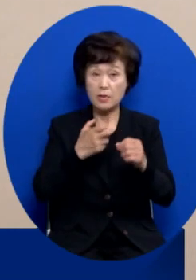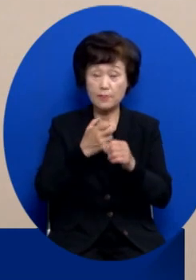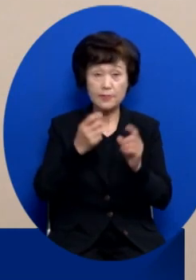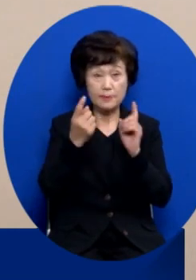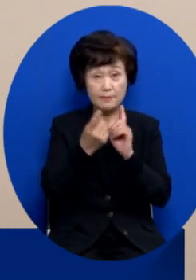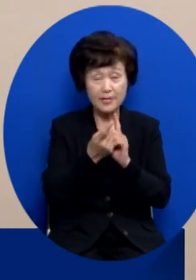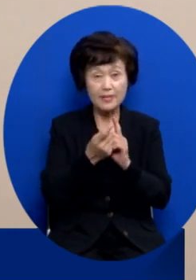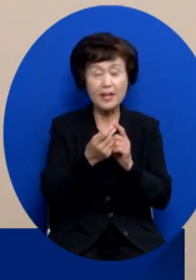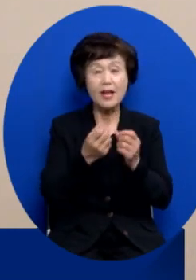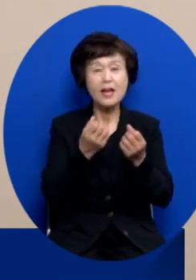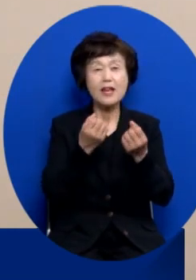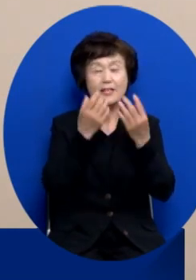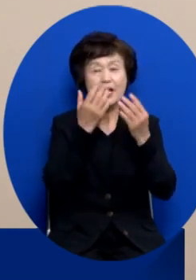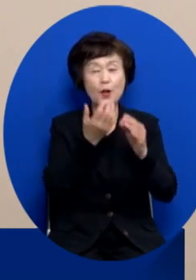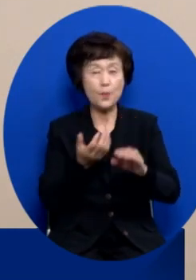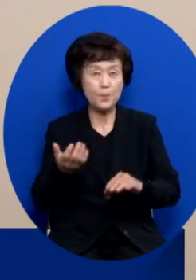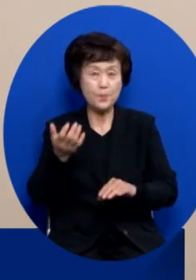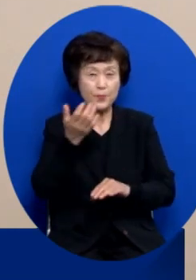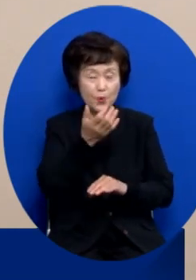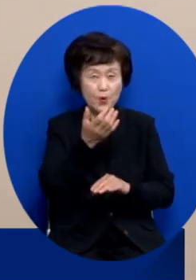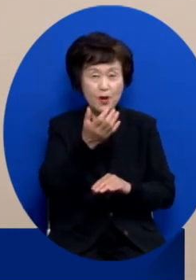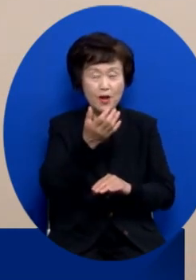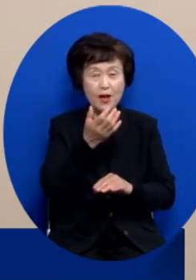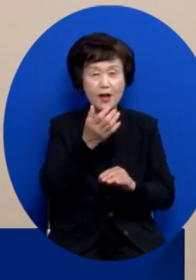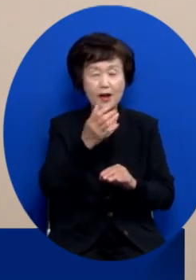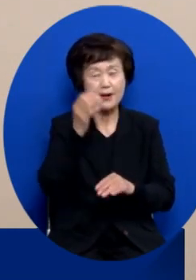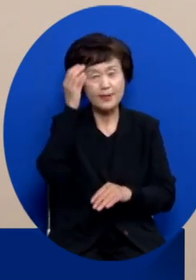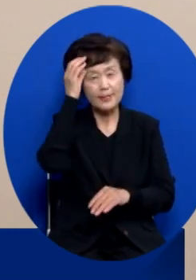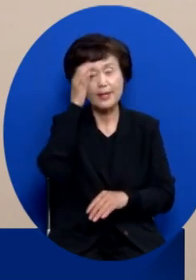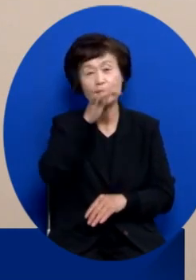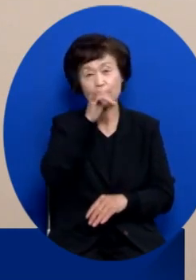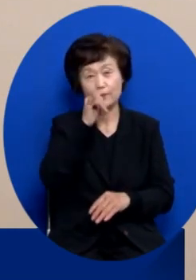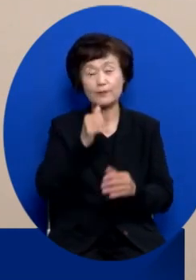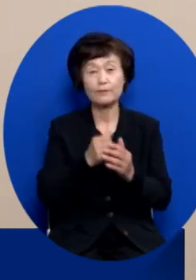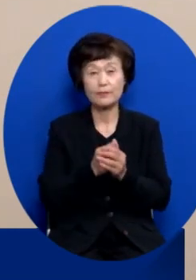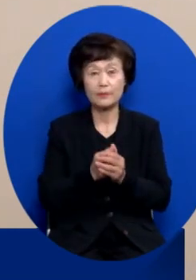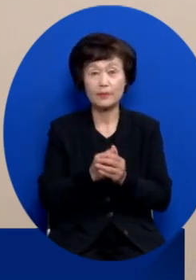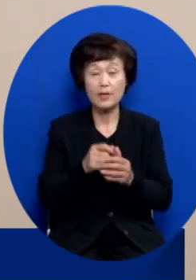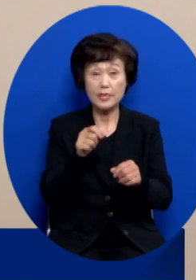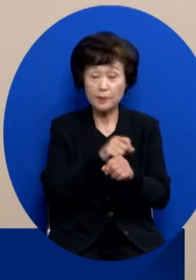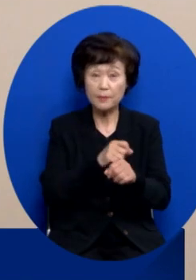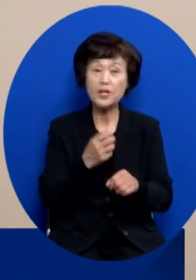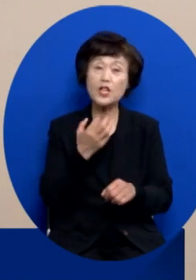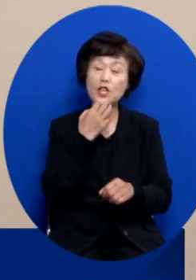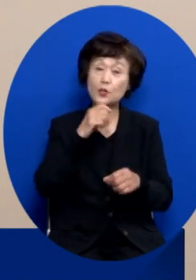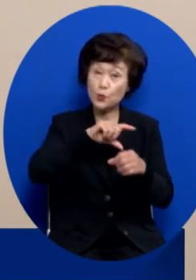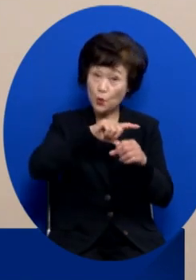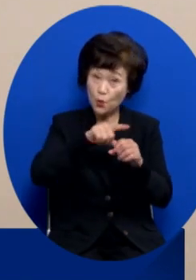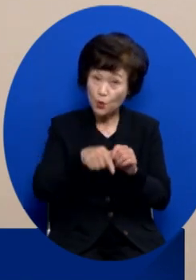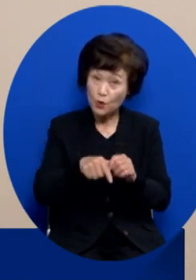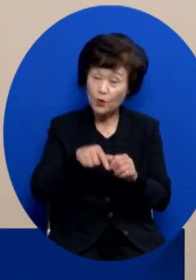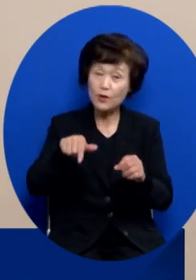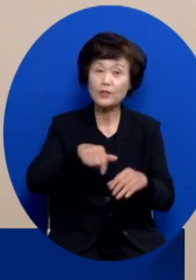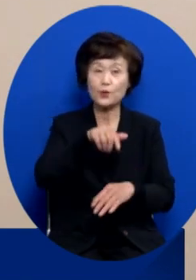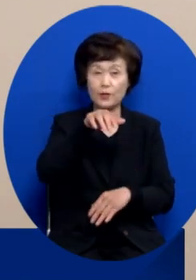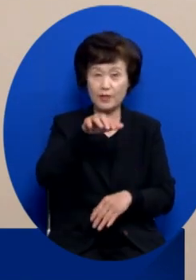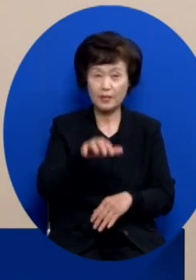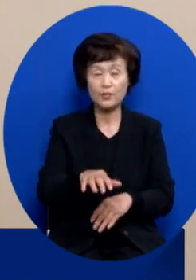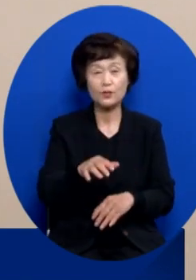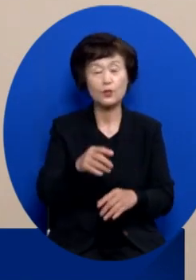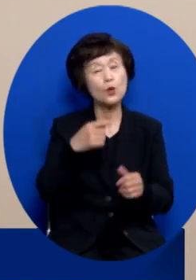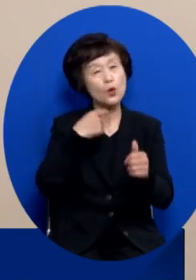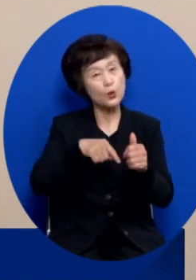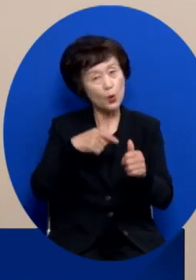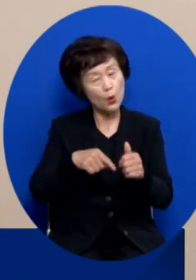새로운 도약을 기도하고 있습니다. 특별히 이제 우리가 수도권에도 우리의 그